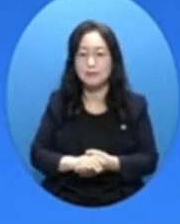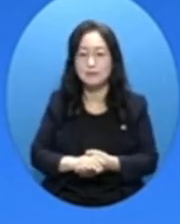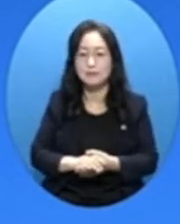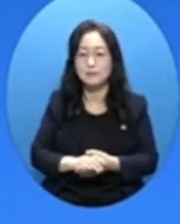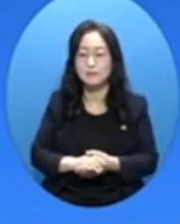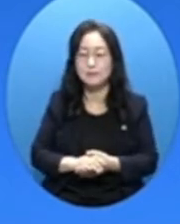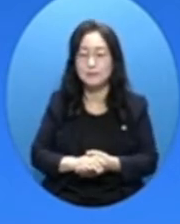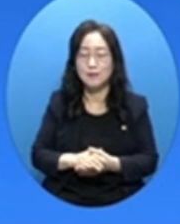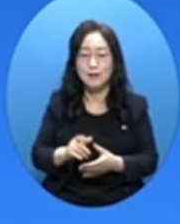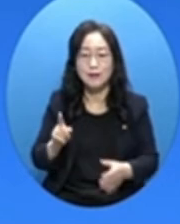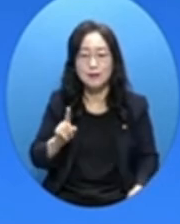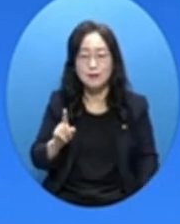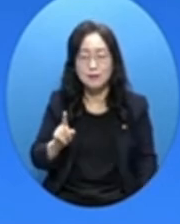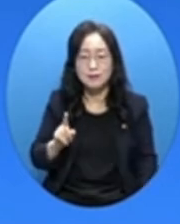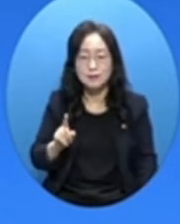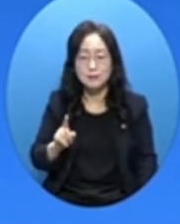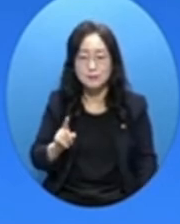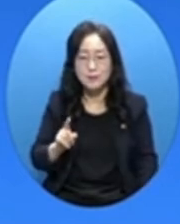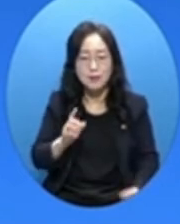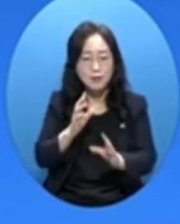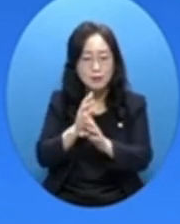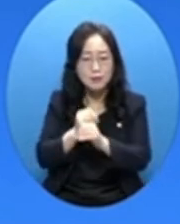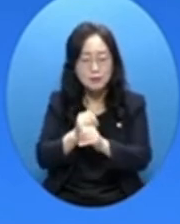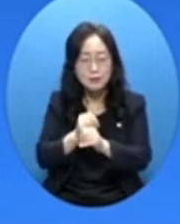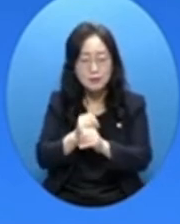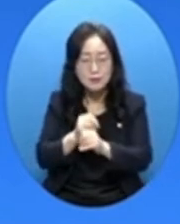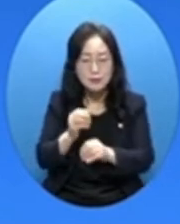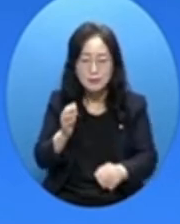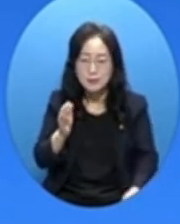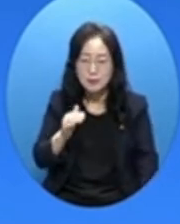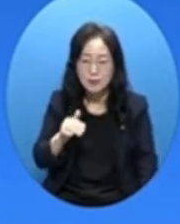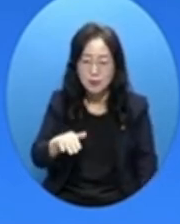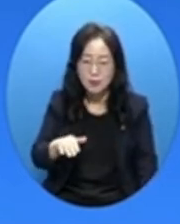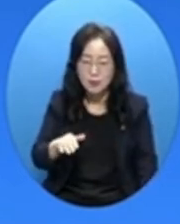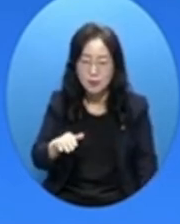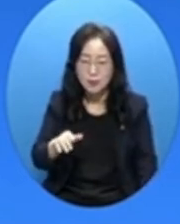한 5년 전부터 우리 교회 가장